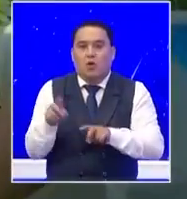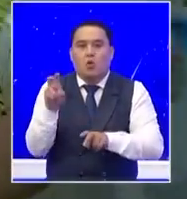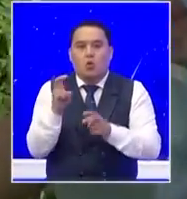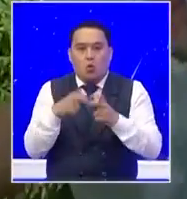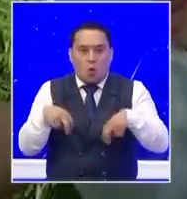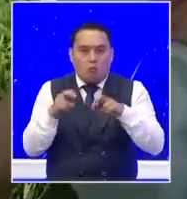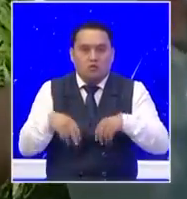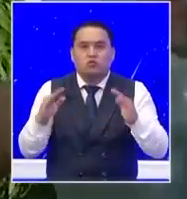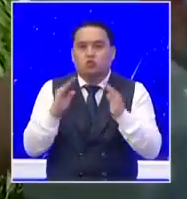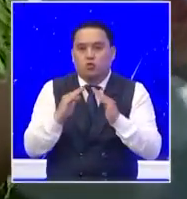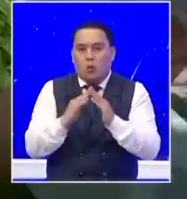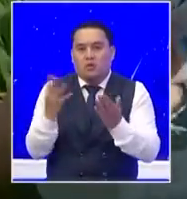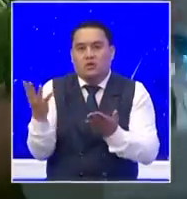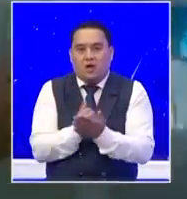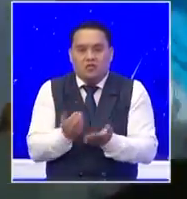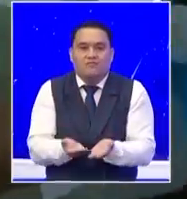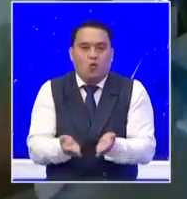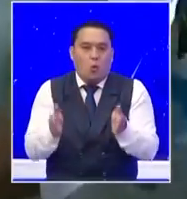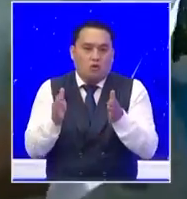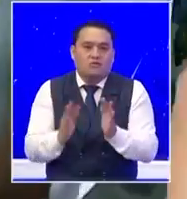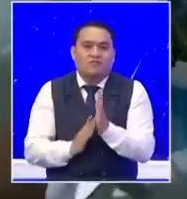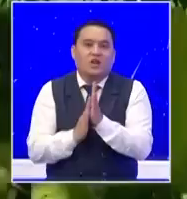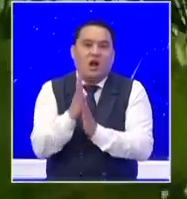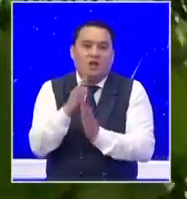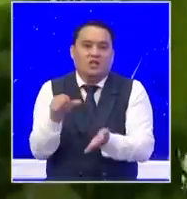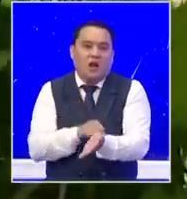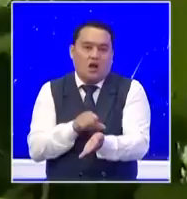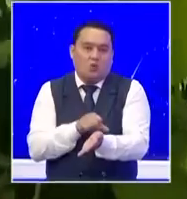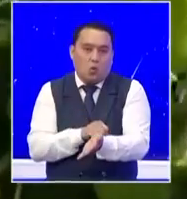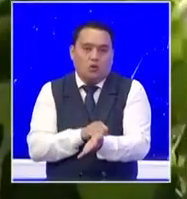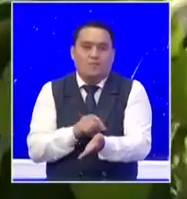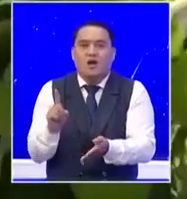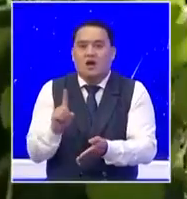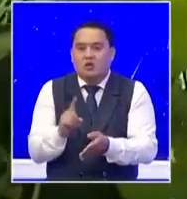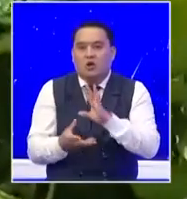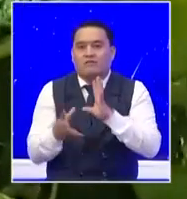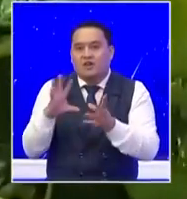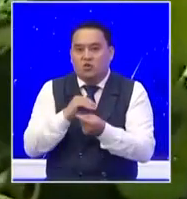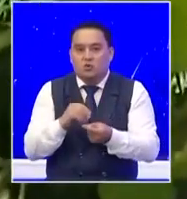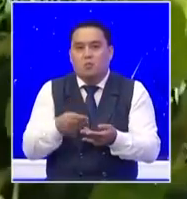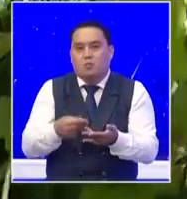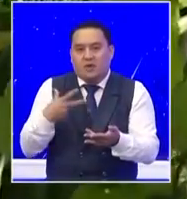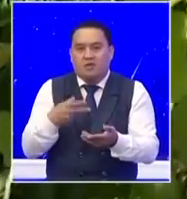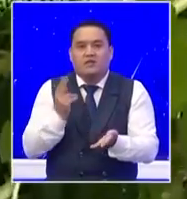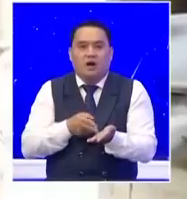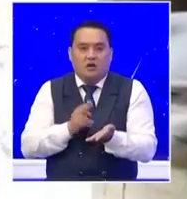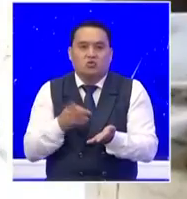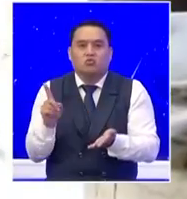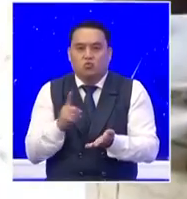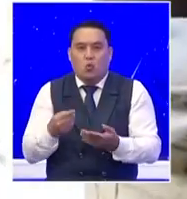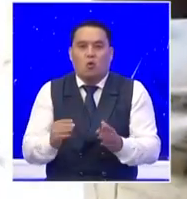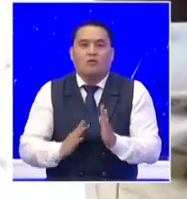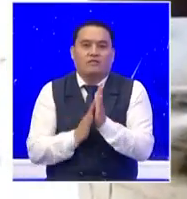обыске во дворе дома обнаружены горшки, в которых выращивались наркосодержащие растения. Результаты экспертизы подтвердили, что